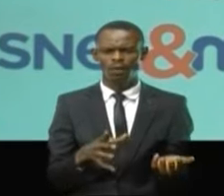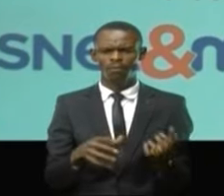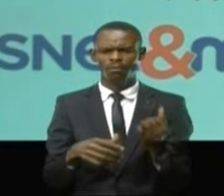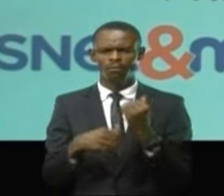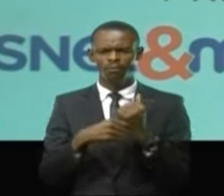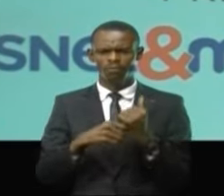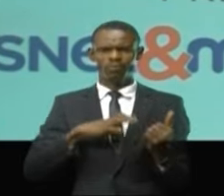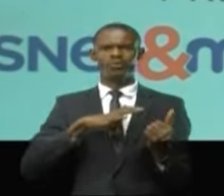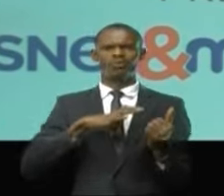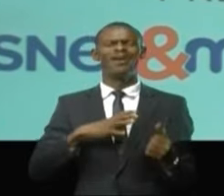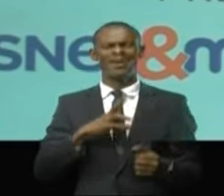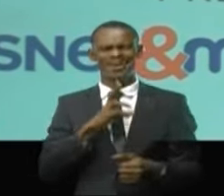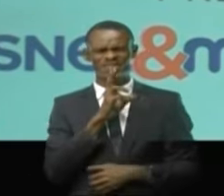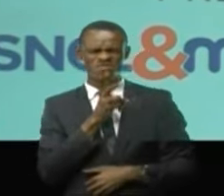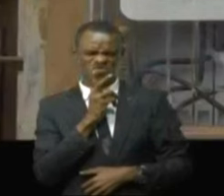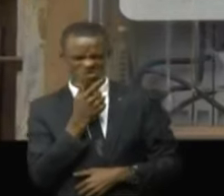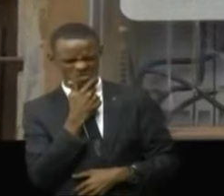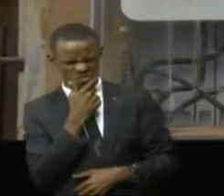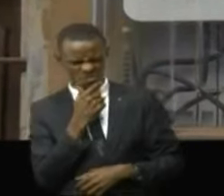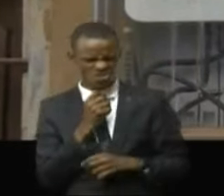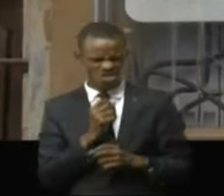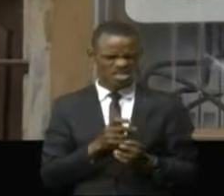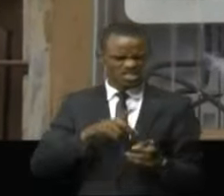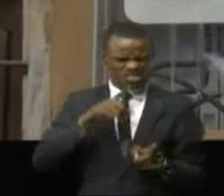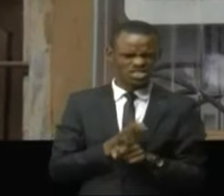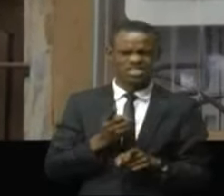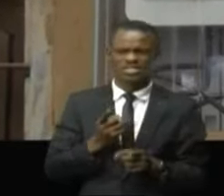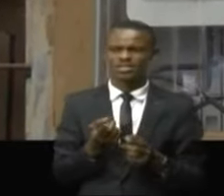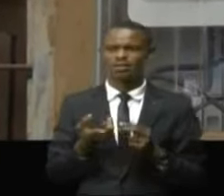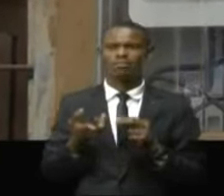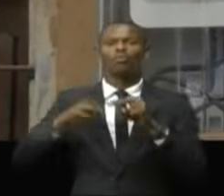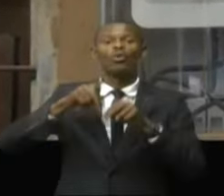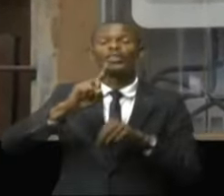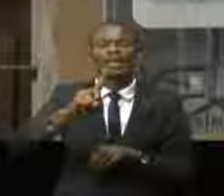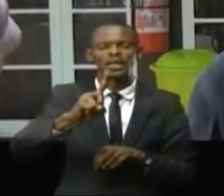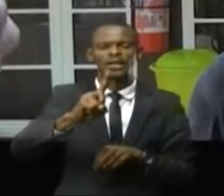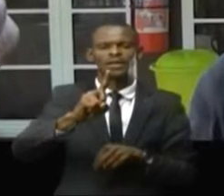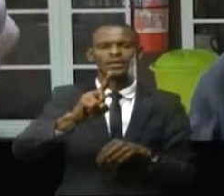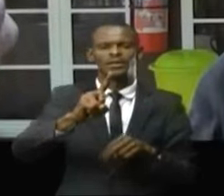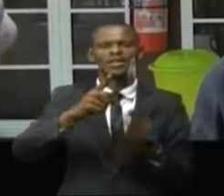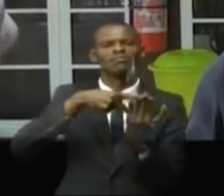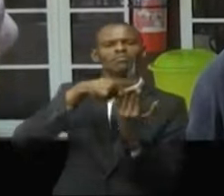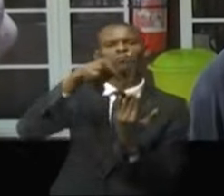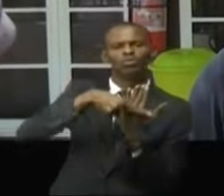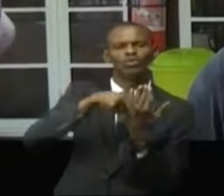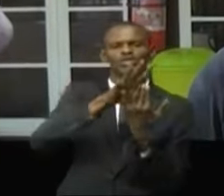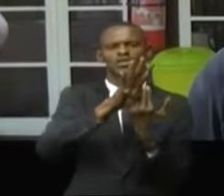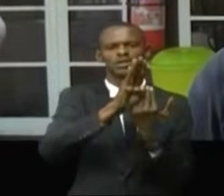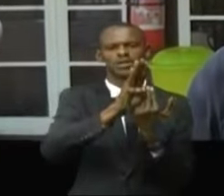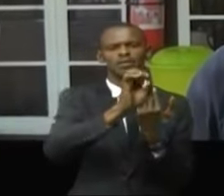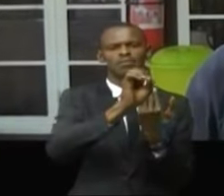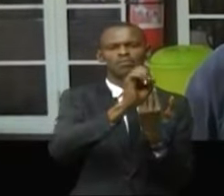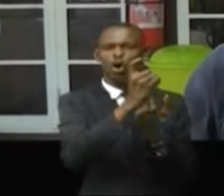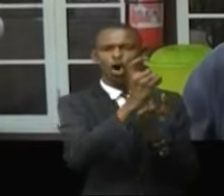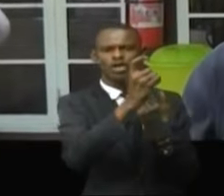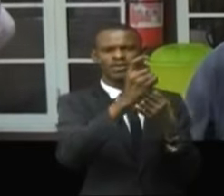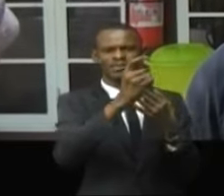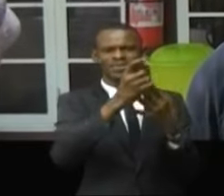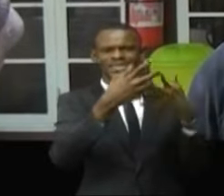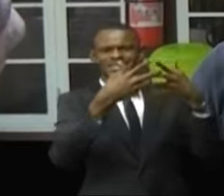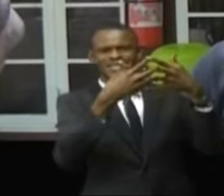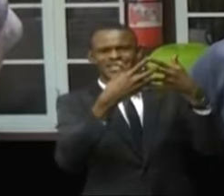Et ces produits-là, comme vous avez vu, c'est SNEL Box et SNEL et moi. SNEL Box, c'est l'outil, tandis que SNEL et moi,